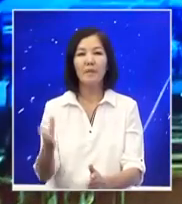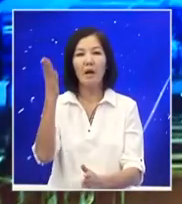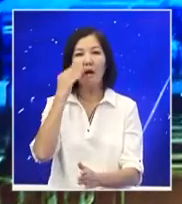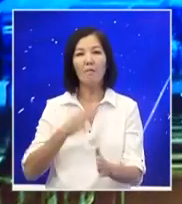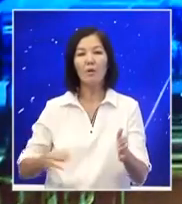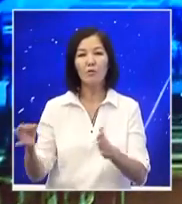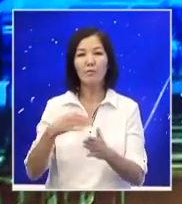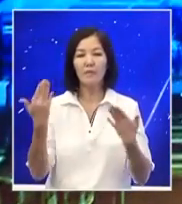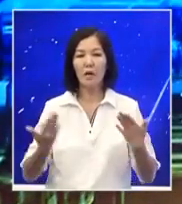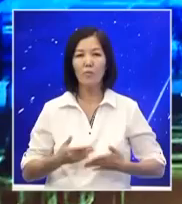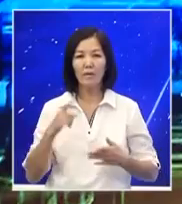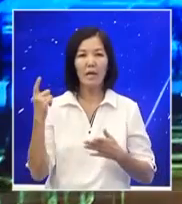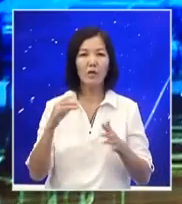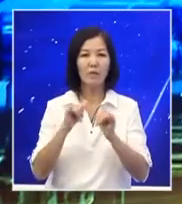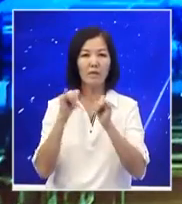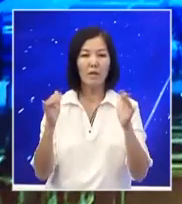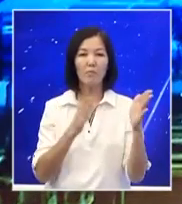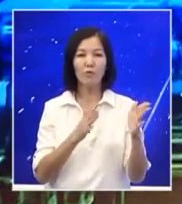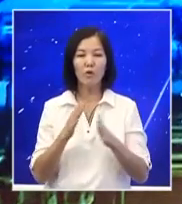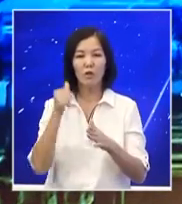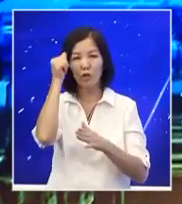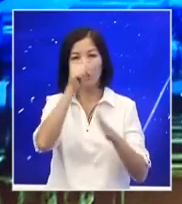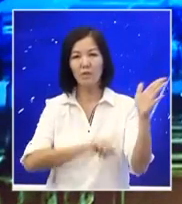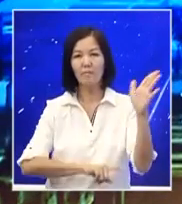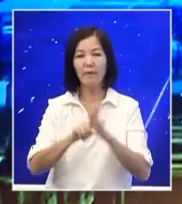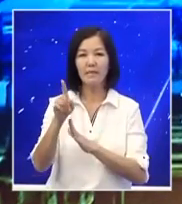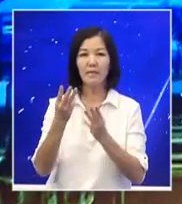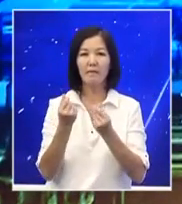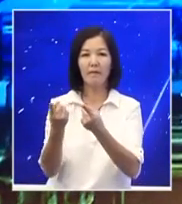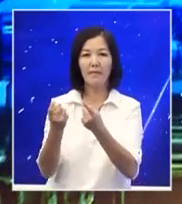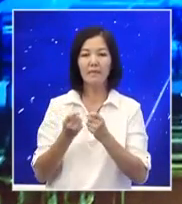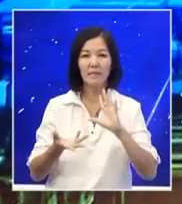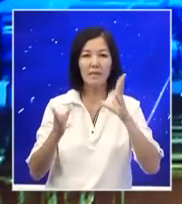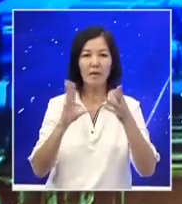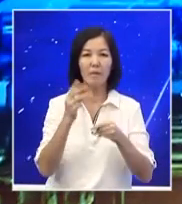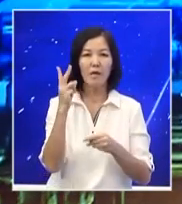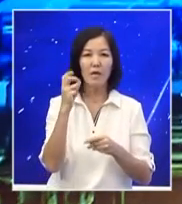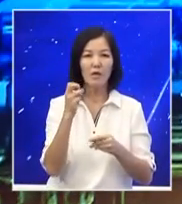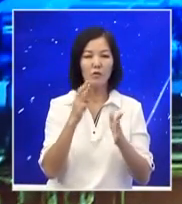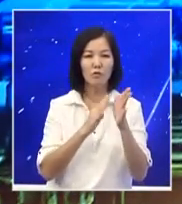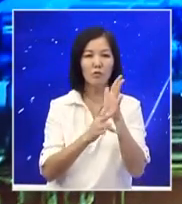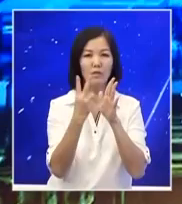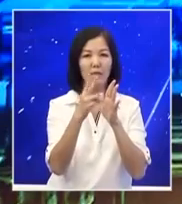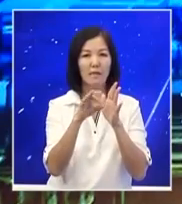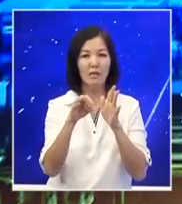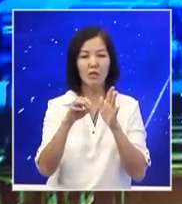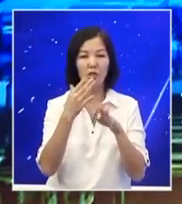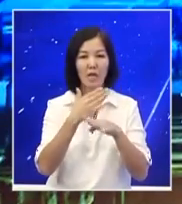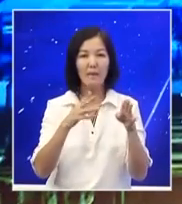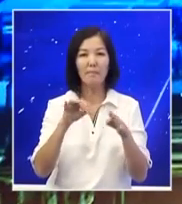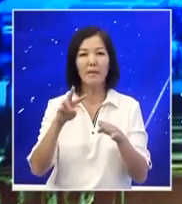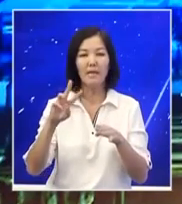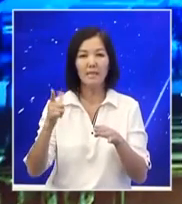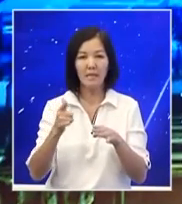Алматы облысының әлеуметтік экономикалық дамуы тұрақты. Жыл басынан аймақтың инвестиция ауқымы 292,5 миллиард теңгені құрады.